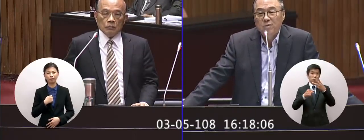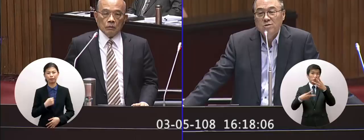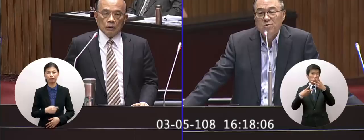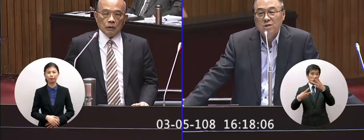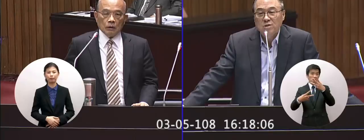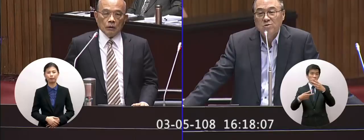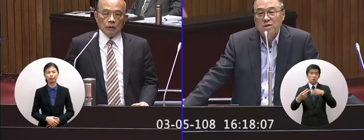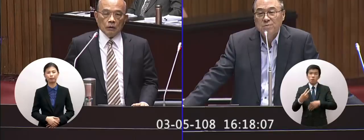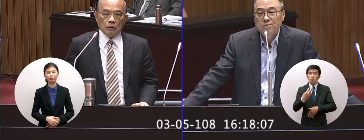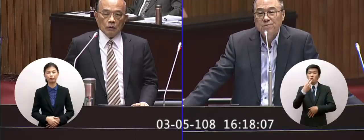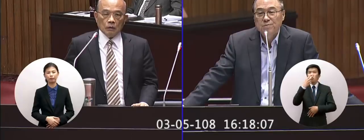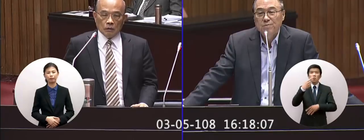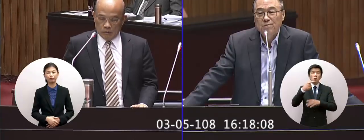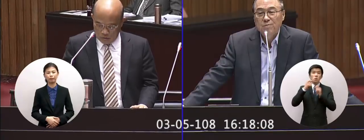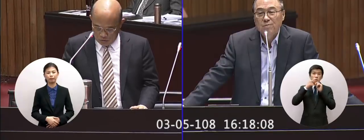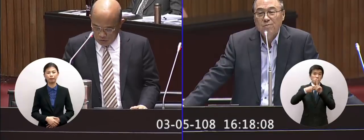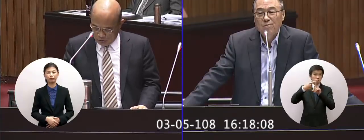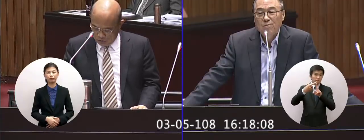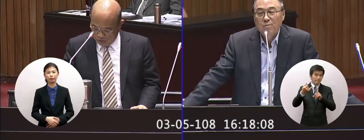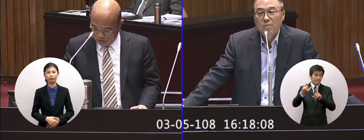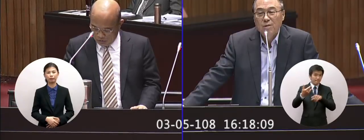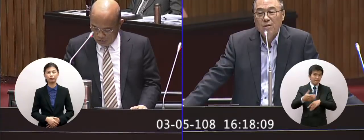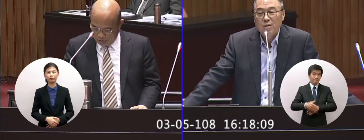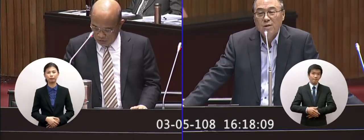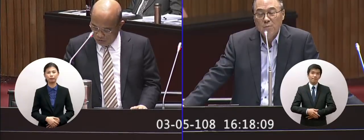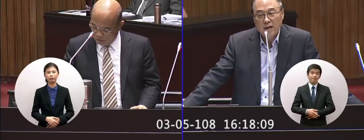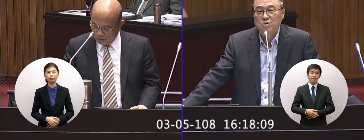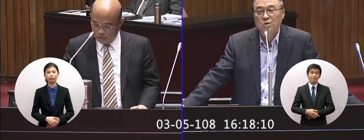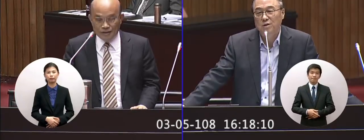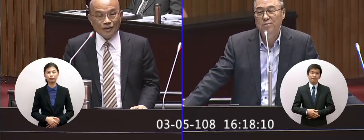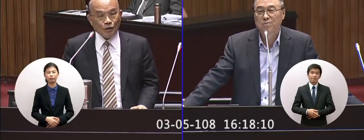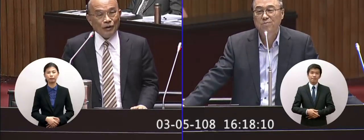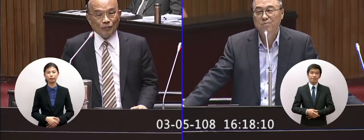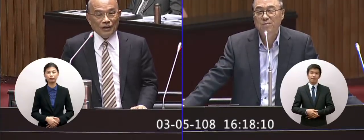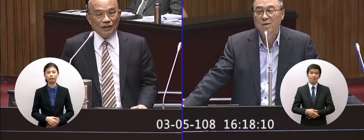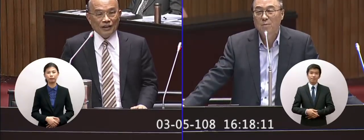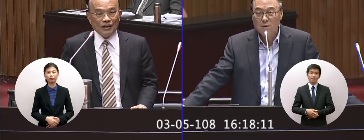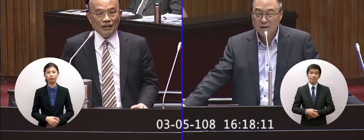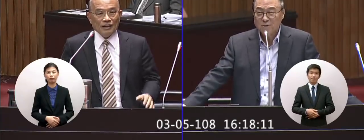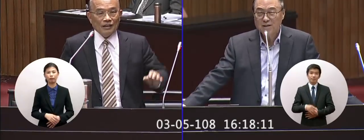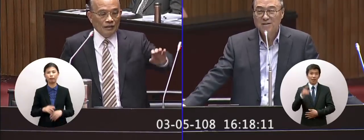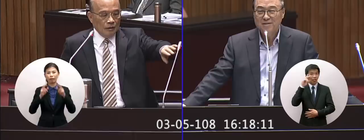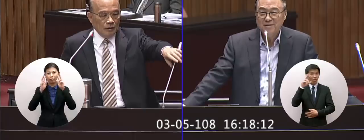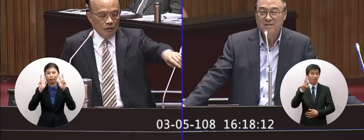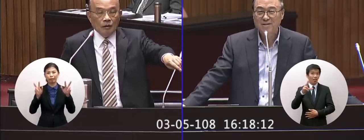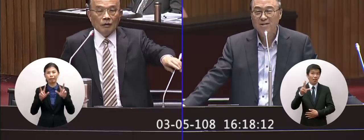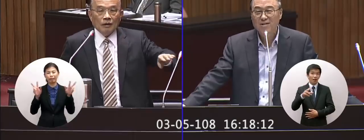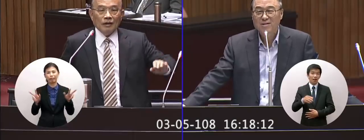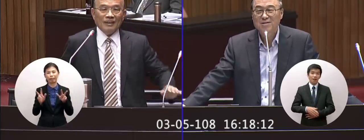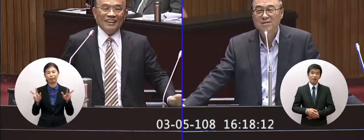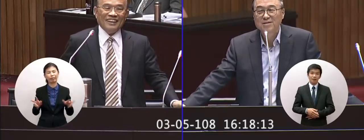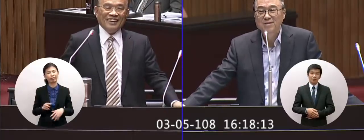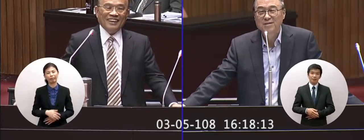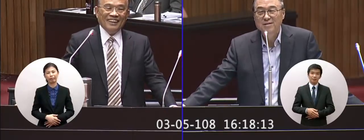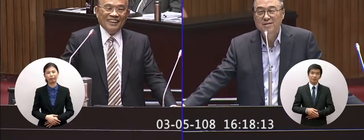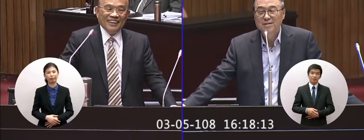怎么样？空气品质如何？ 哦。 你有没有感觉？ 我没有 感觉。